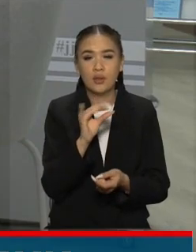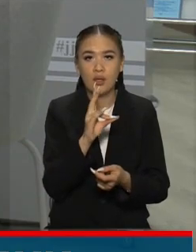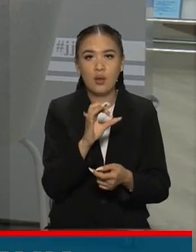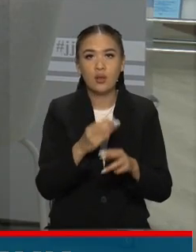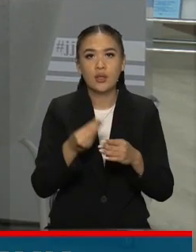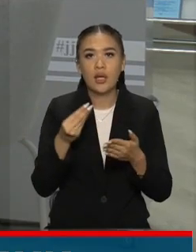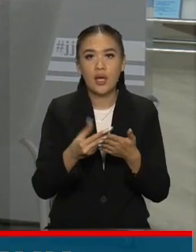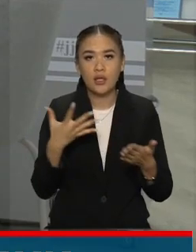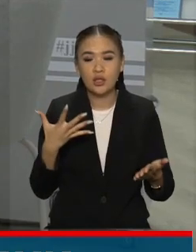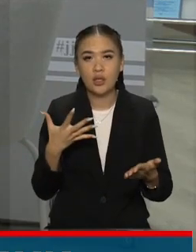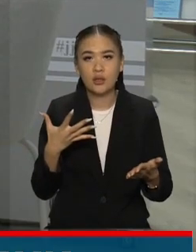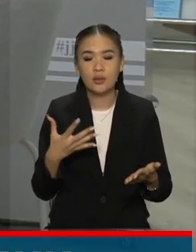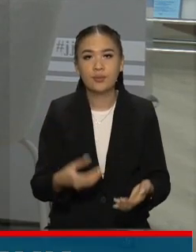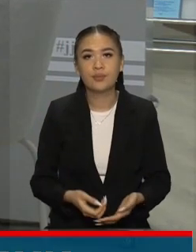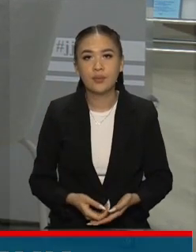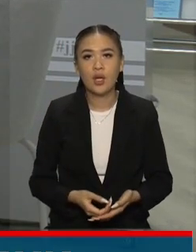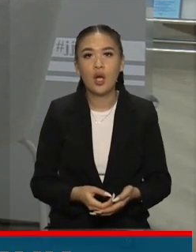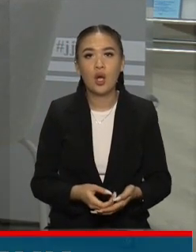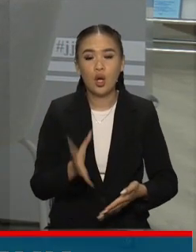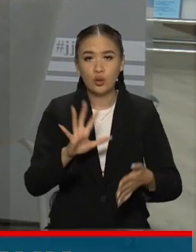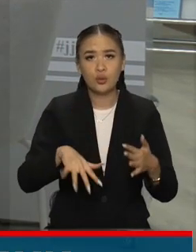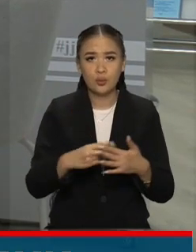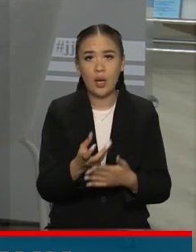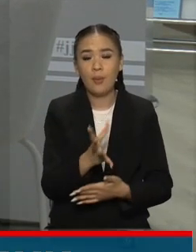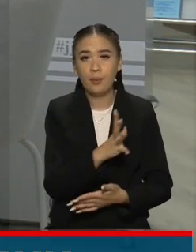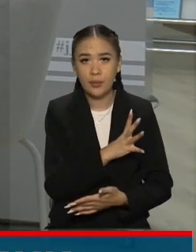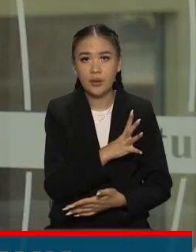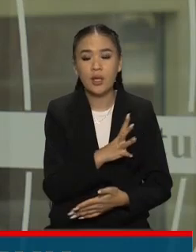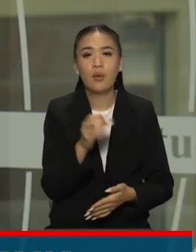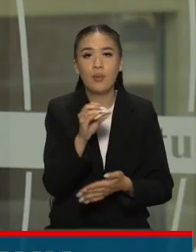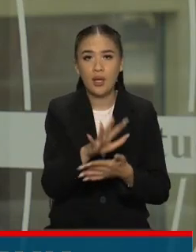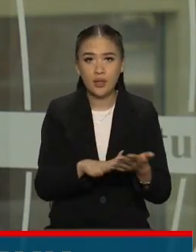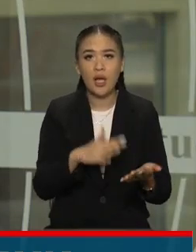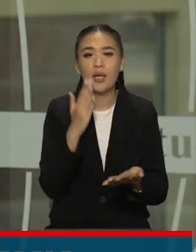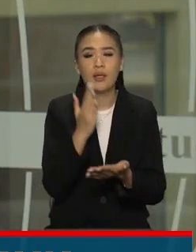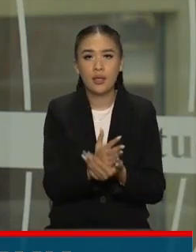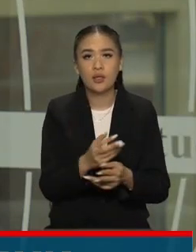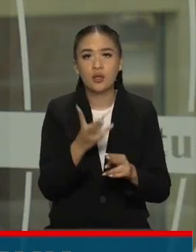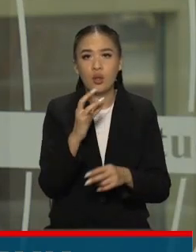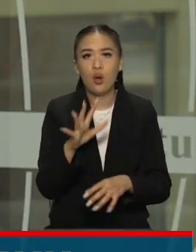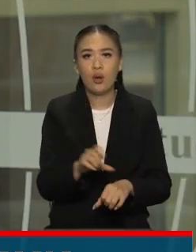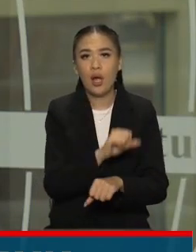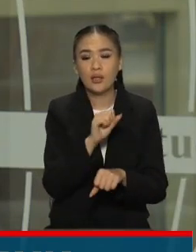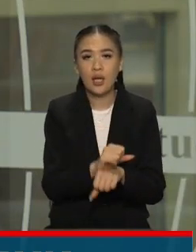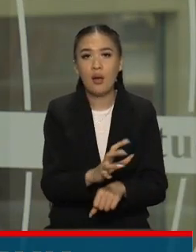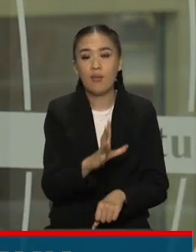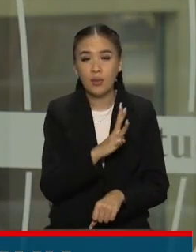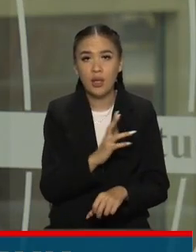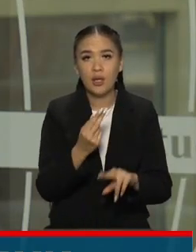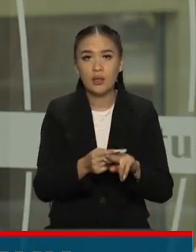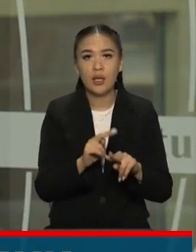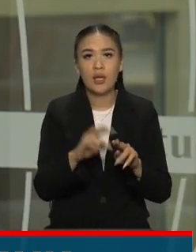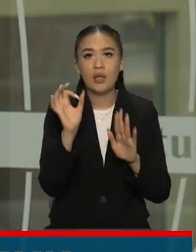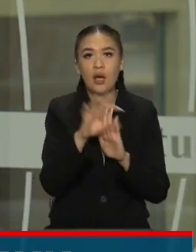дорожание продуктов. Но ведь было уже субсидирование у нас. Оно есть, оно продолжается, просто в определенный момент оно остановилось, и мы столкнулись с тем, что